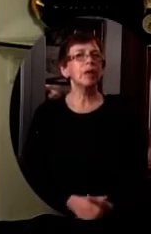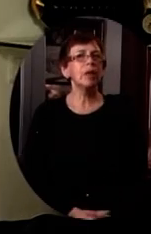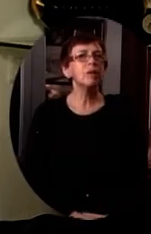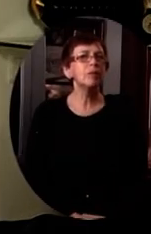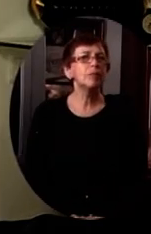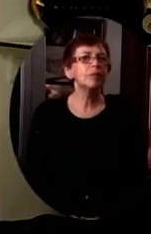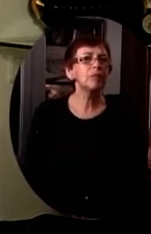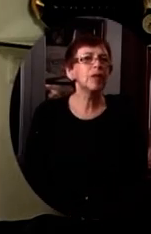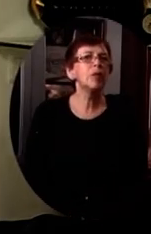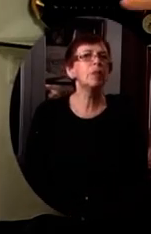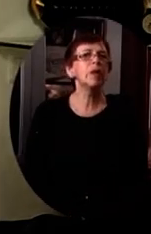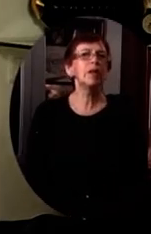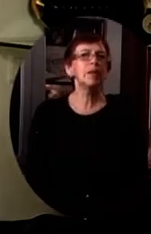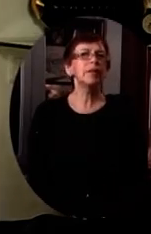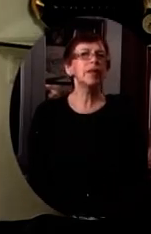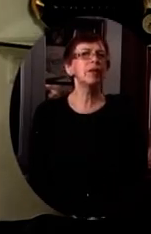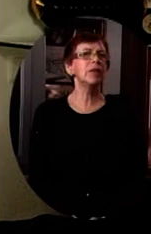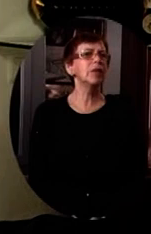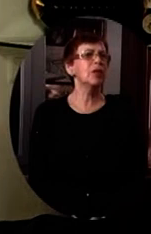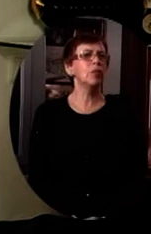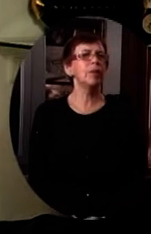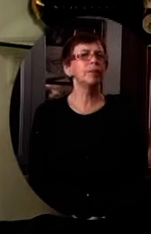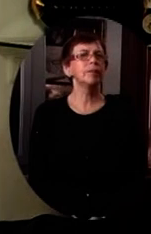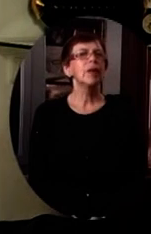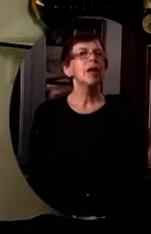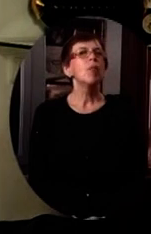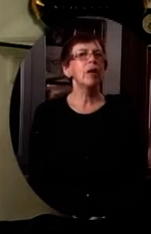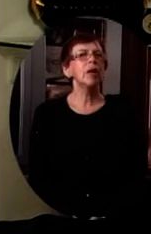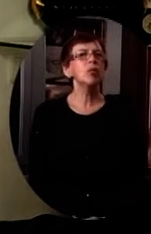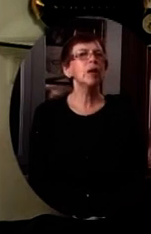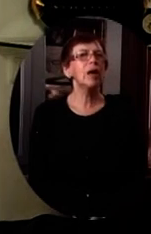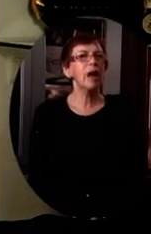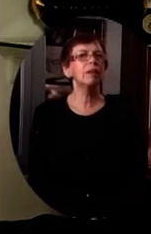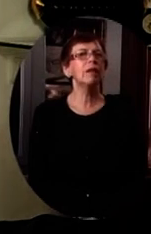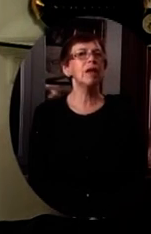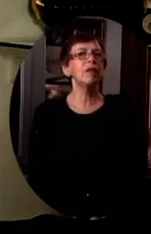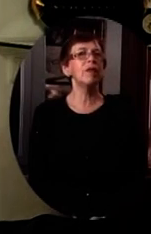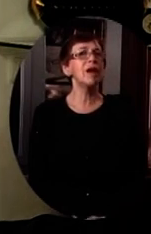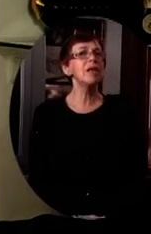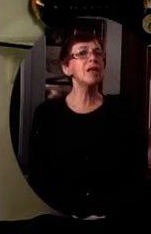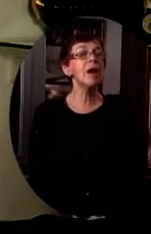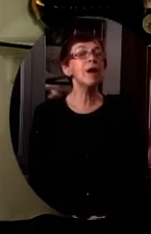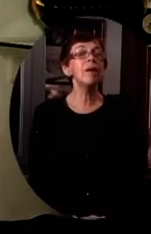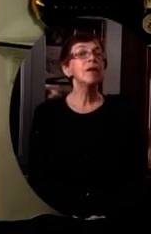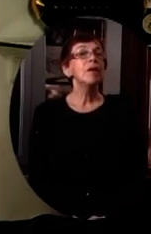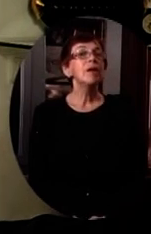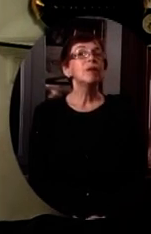ב... כאילו ברכבת, איך אומרים? בקרון. בקרון אחד, כן,